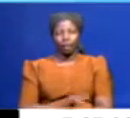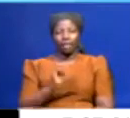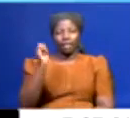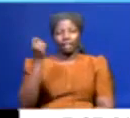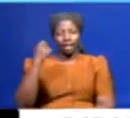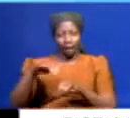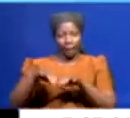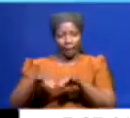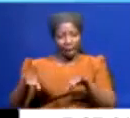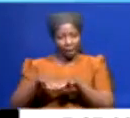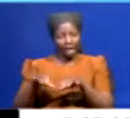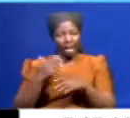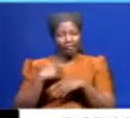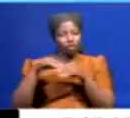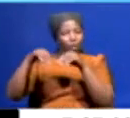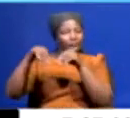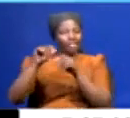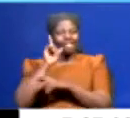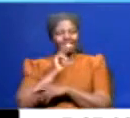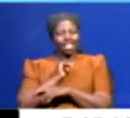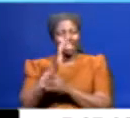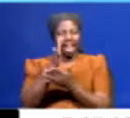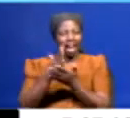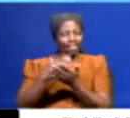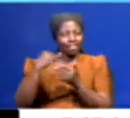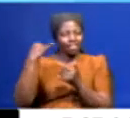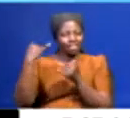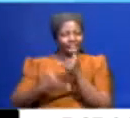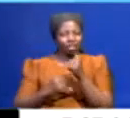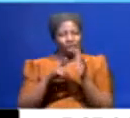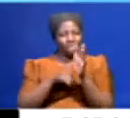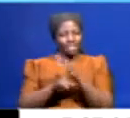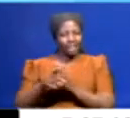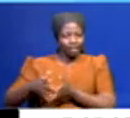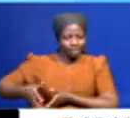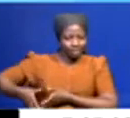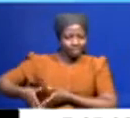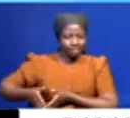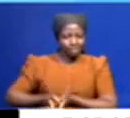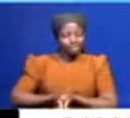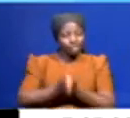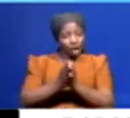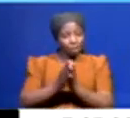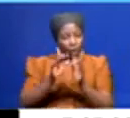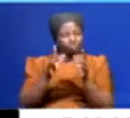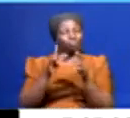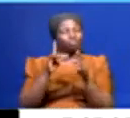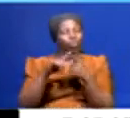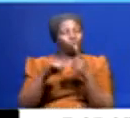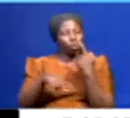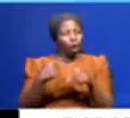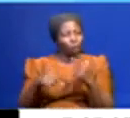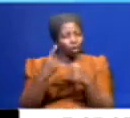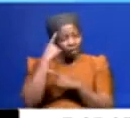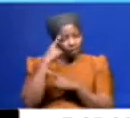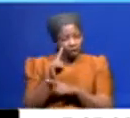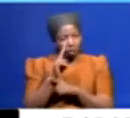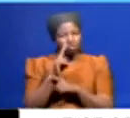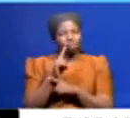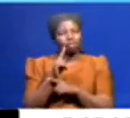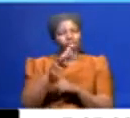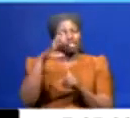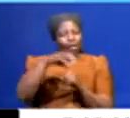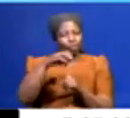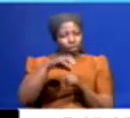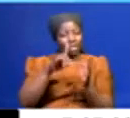Kenya Pipeline imefuzu kwa mechi za nusu fainali katika mashindano ya mpira wa wavu kuwania kombe la klabu bingwa barani Afrika yanayoendelea